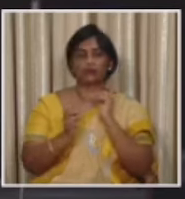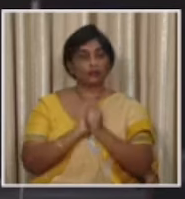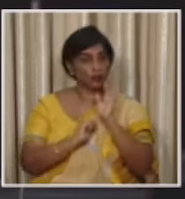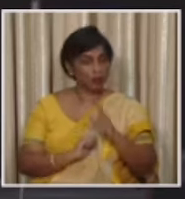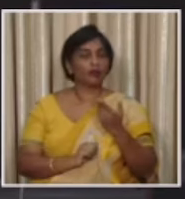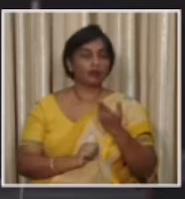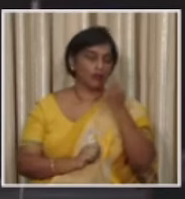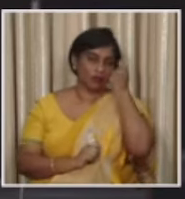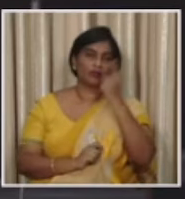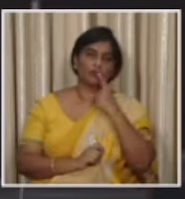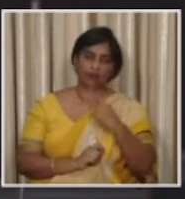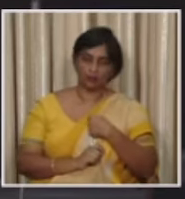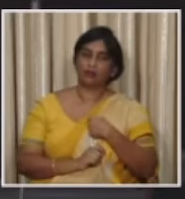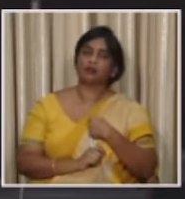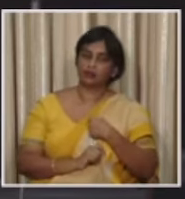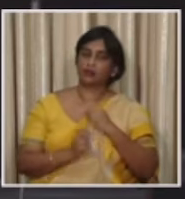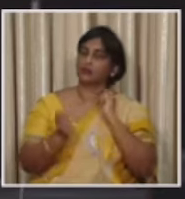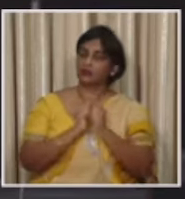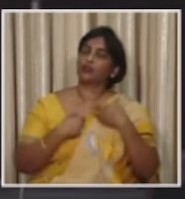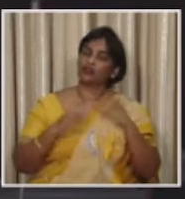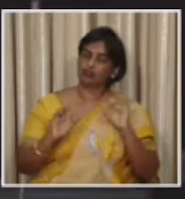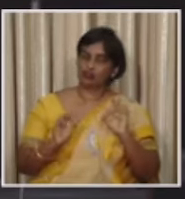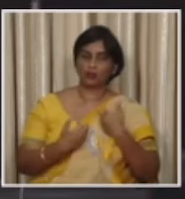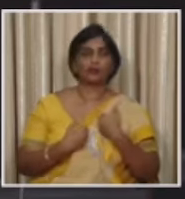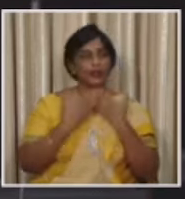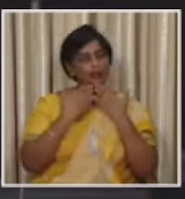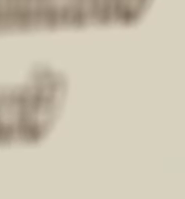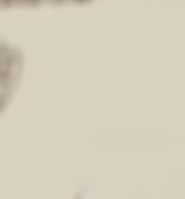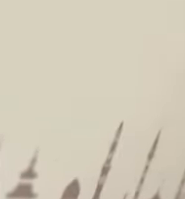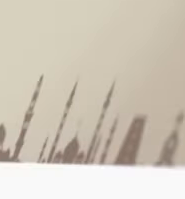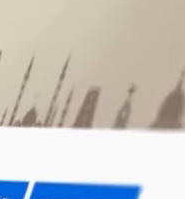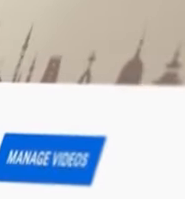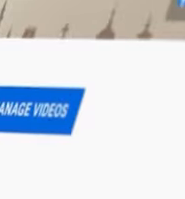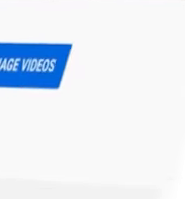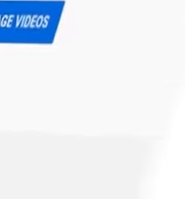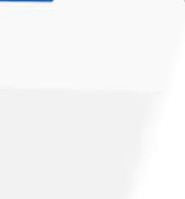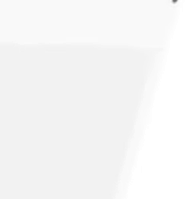කළ යුතු නම් අපිට යෝජනා කරන්න, අපි ඒ වෙනස්කම් කරන්න සූදානමින් ඉන්නවා. බොහොම ස්තුතියි.